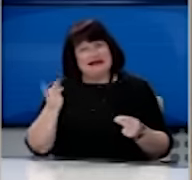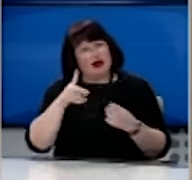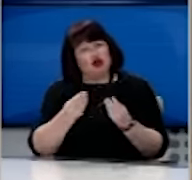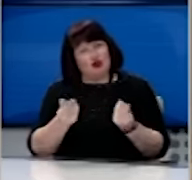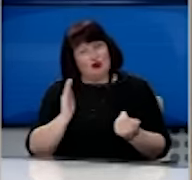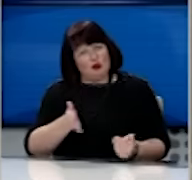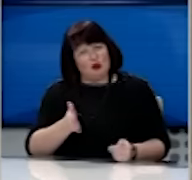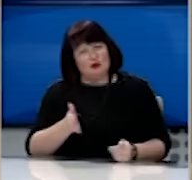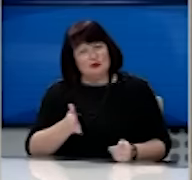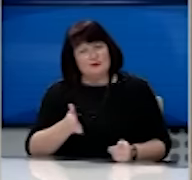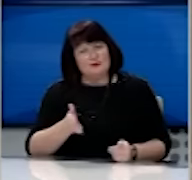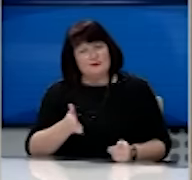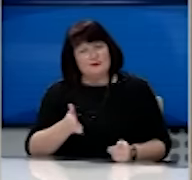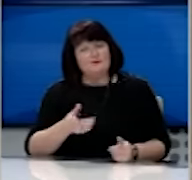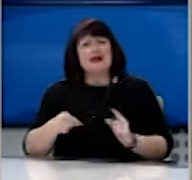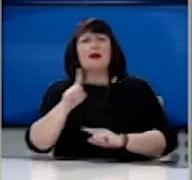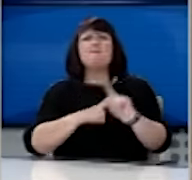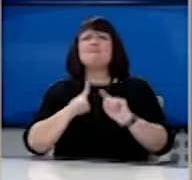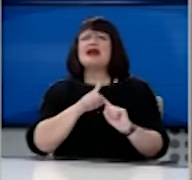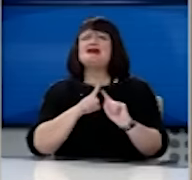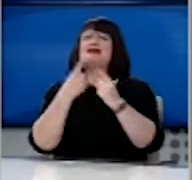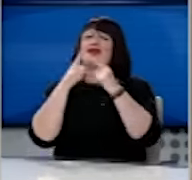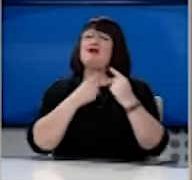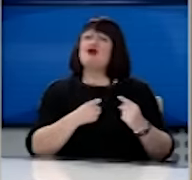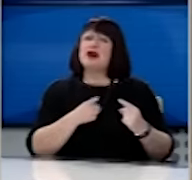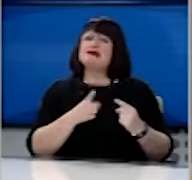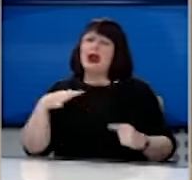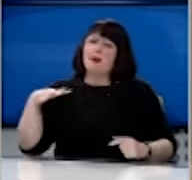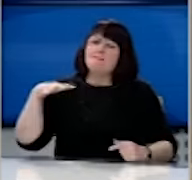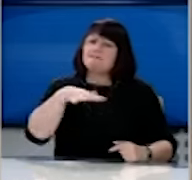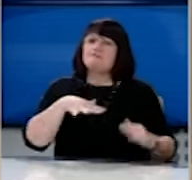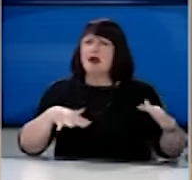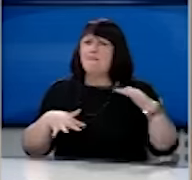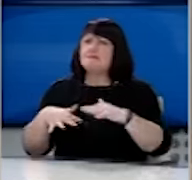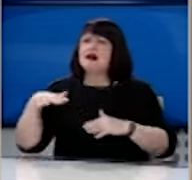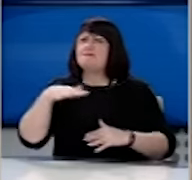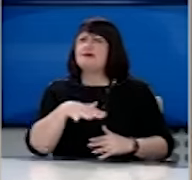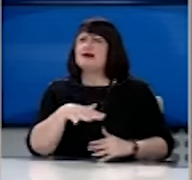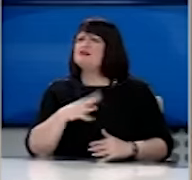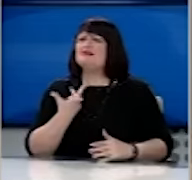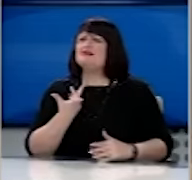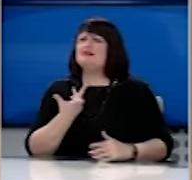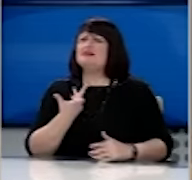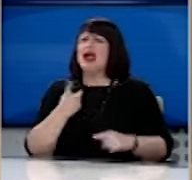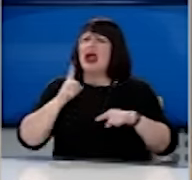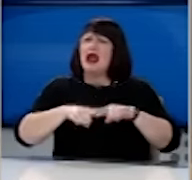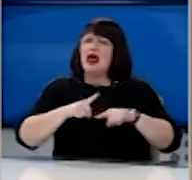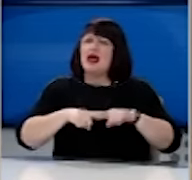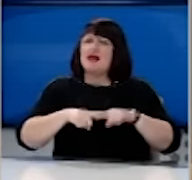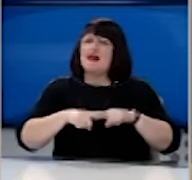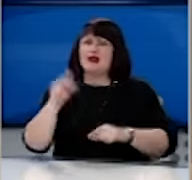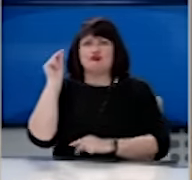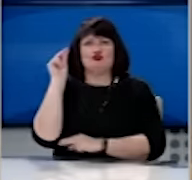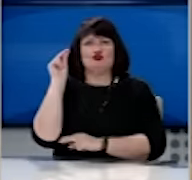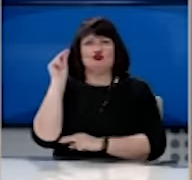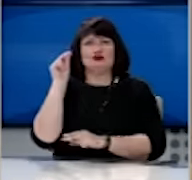τρόπο? Ποιες είναι οι επιθετικές ενέργειες από τις οποίες η Ελλάδα